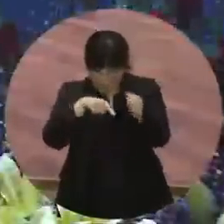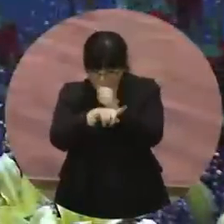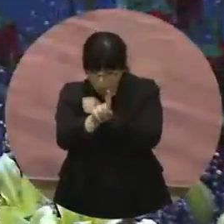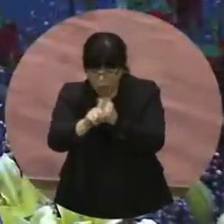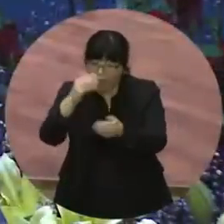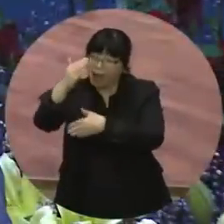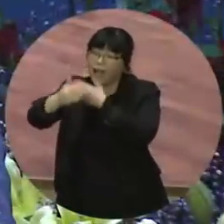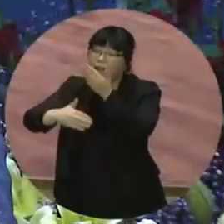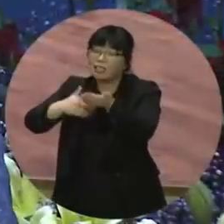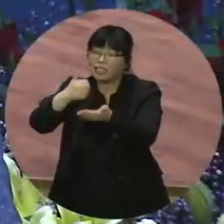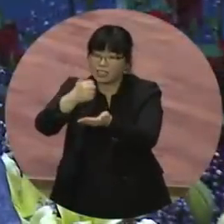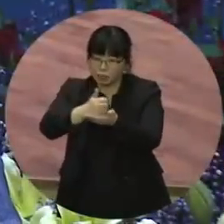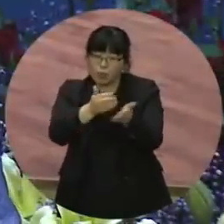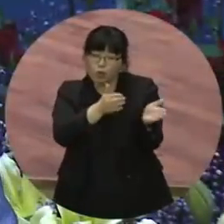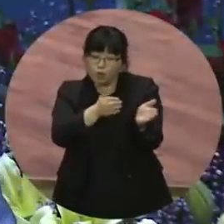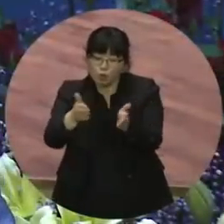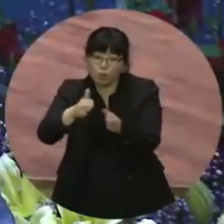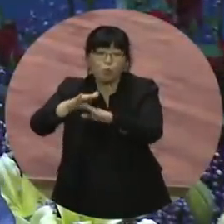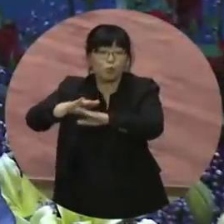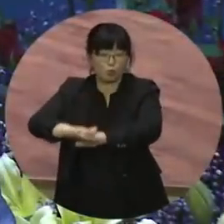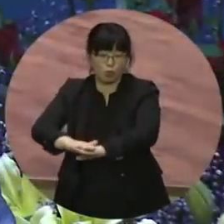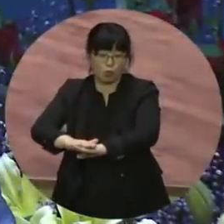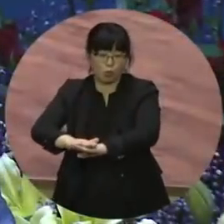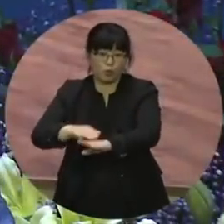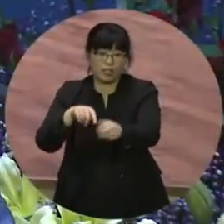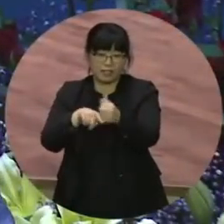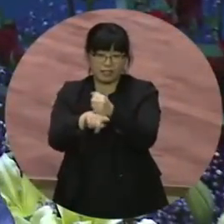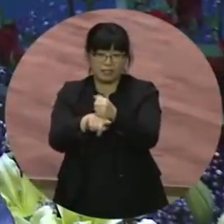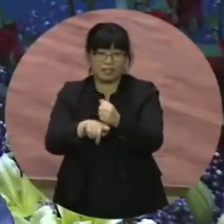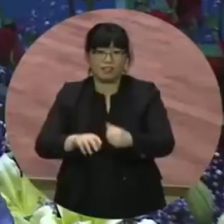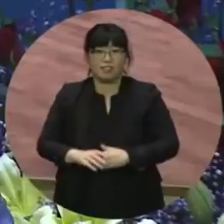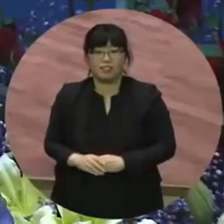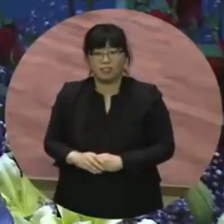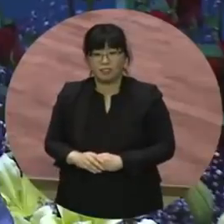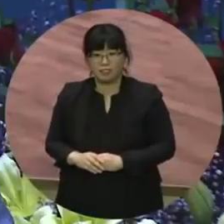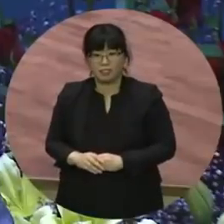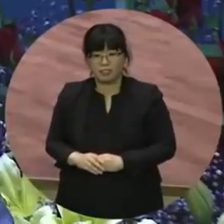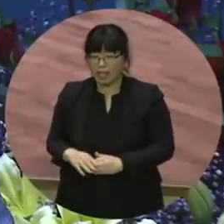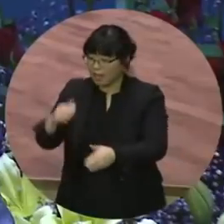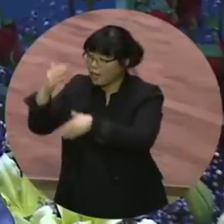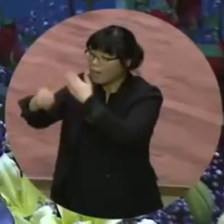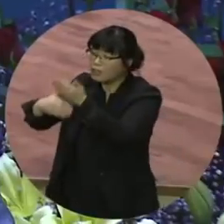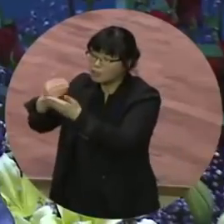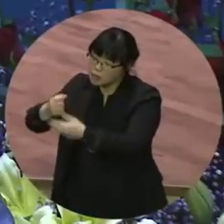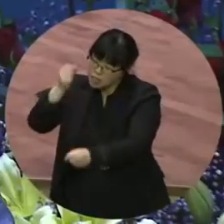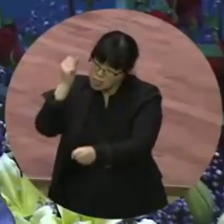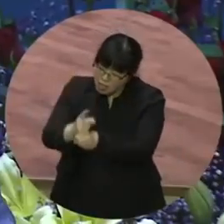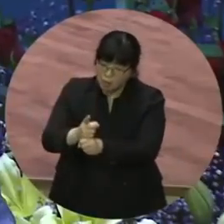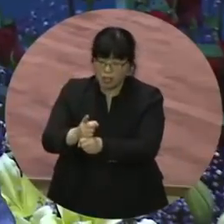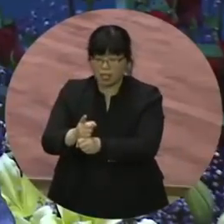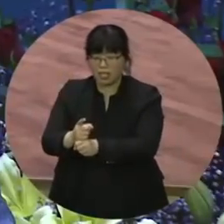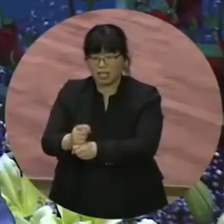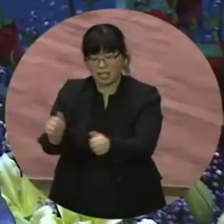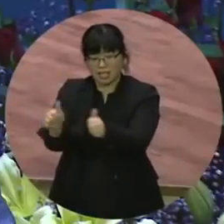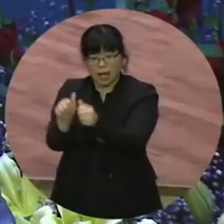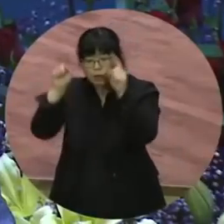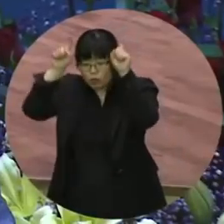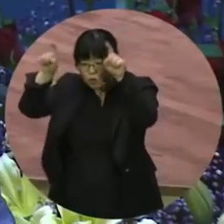하나님께서는 이삭 대신에 번제할 수양 한 마리를 예비해 두었어요. 아브라함은